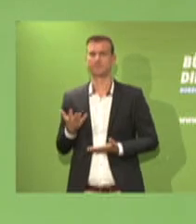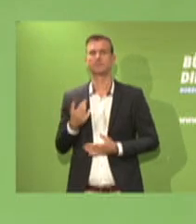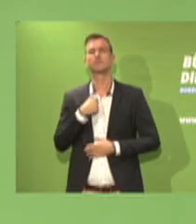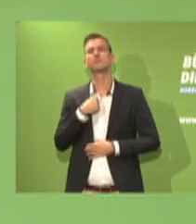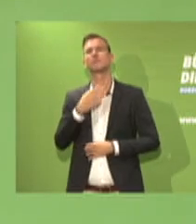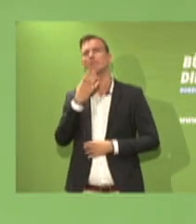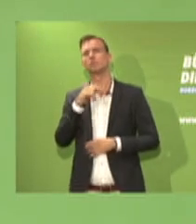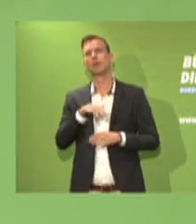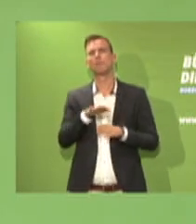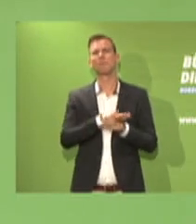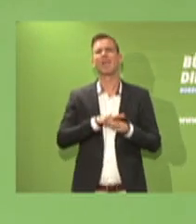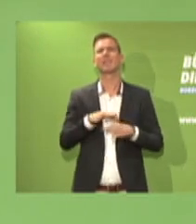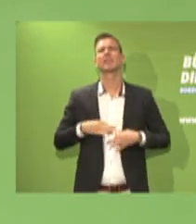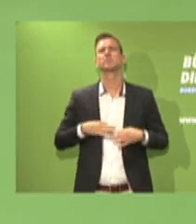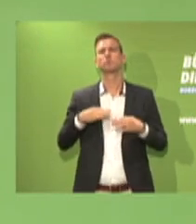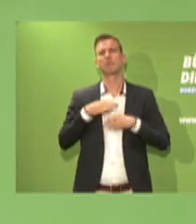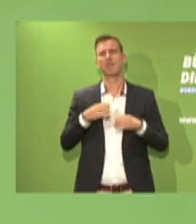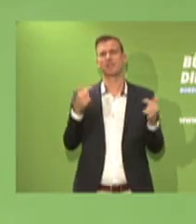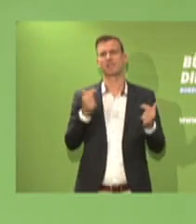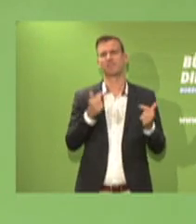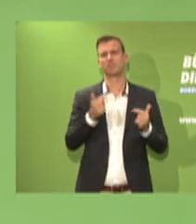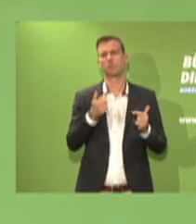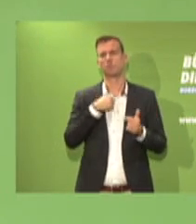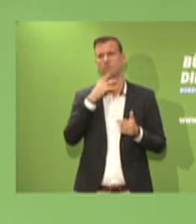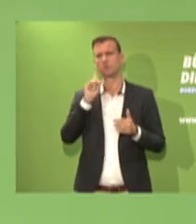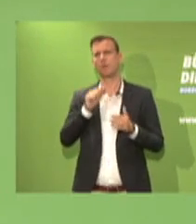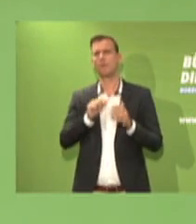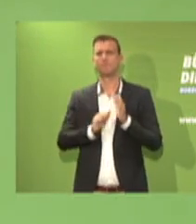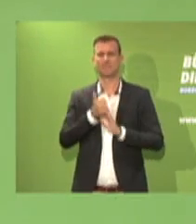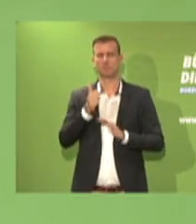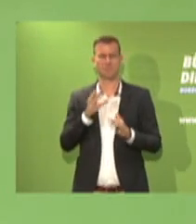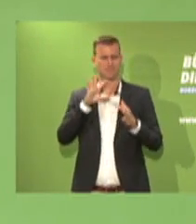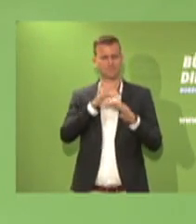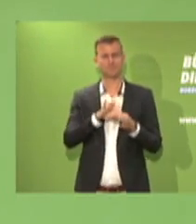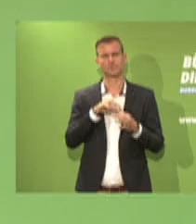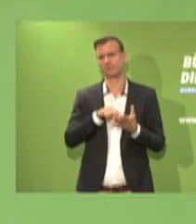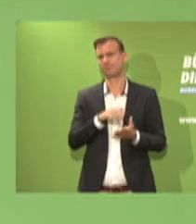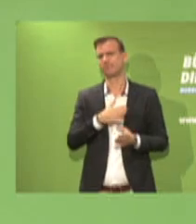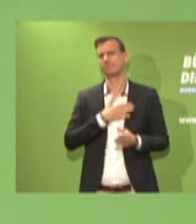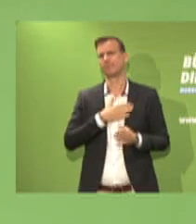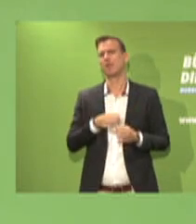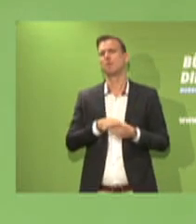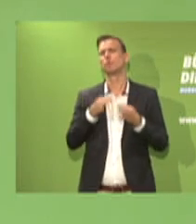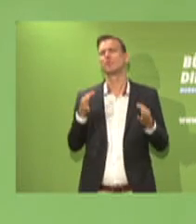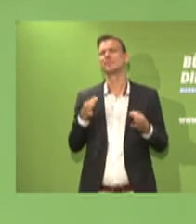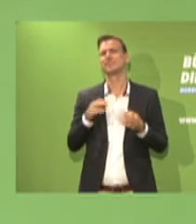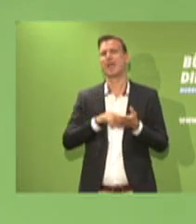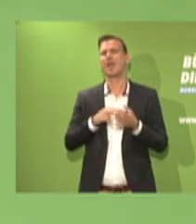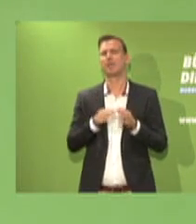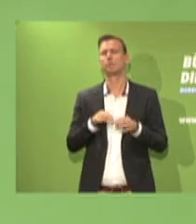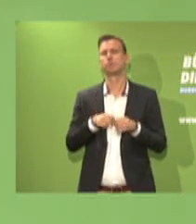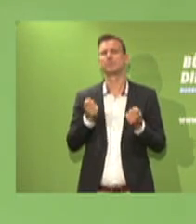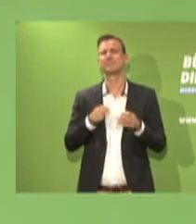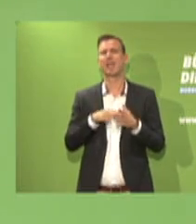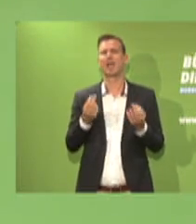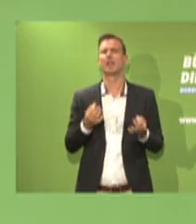den Bereich der gesundheitlichen Versorgung noch mal im Besonderen eingehen. Das ist ja mein Feld in der Bundestagspolitik und es